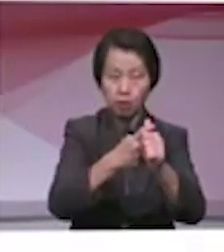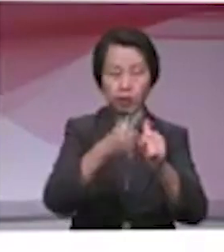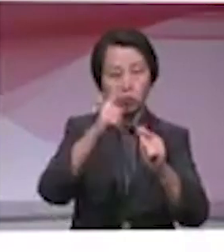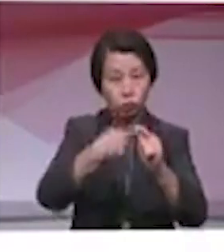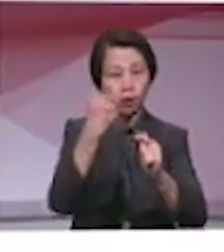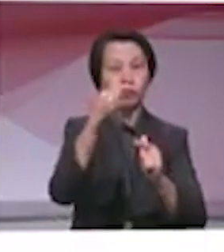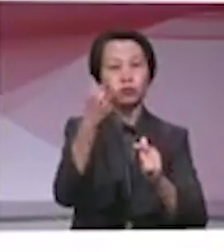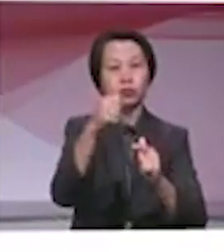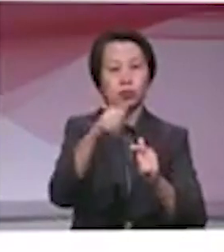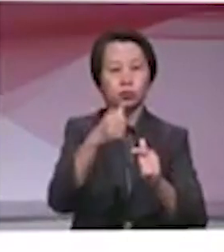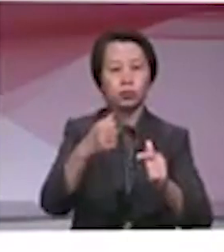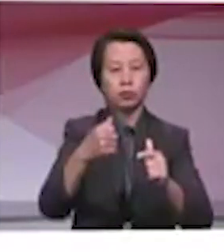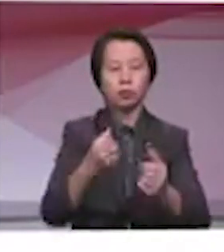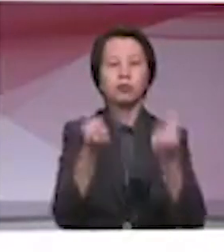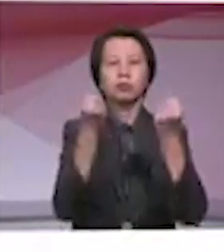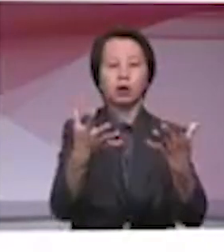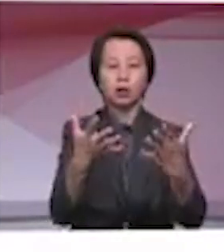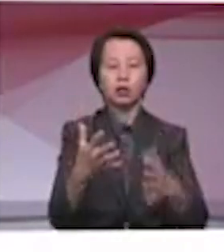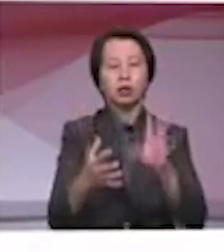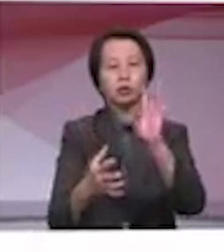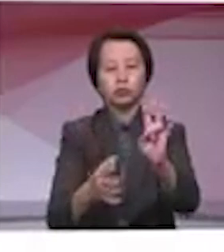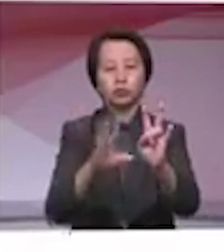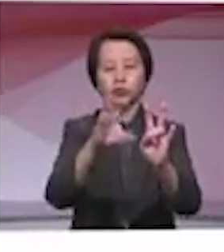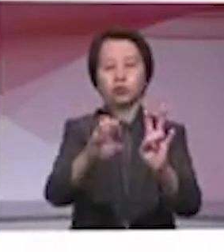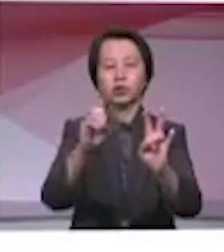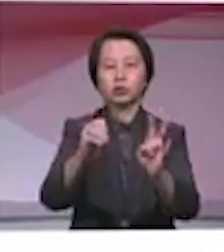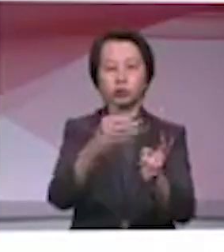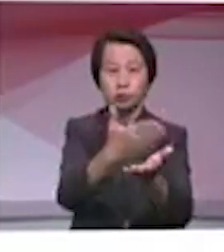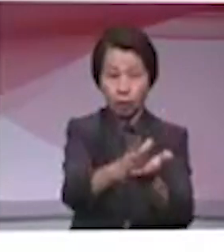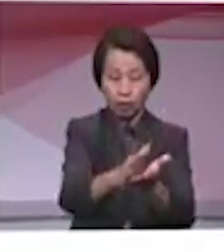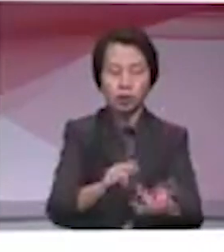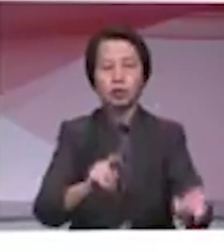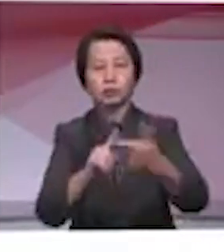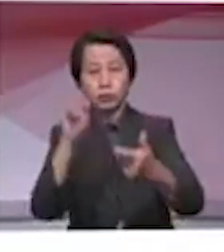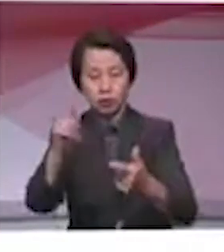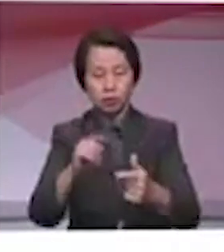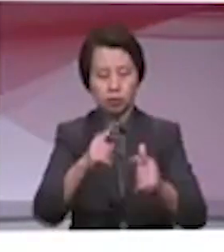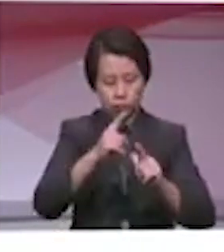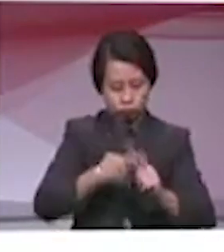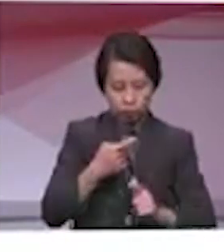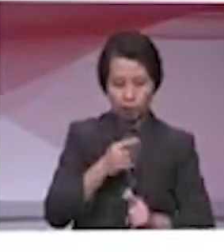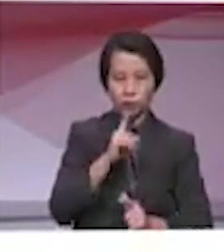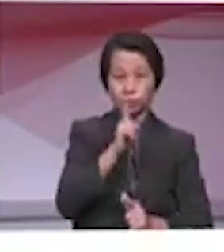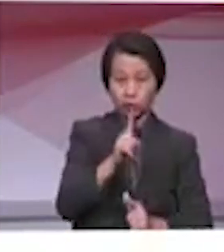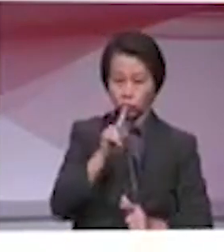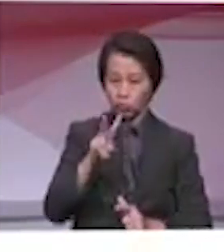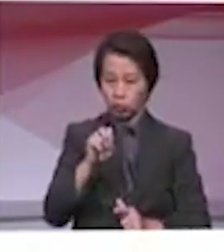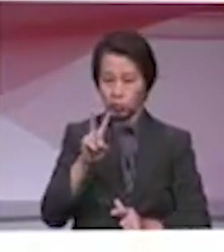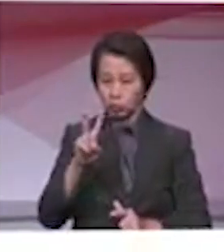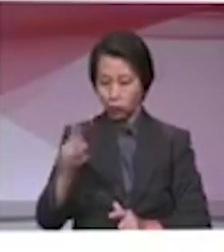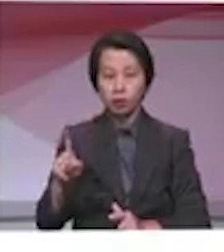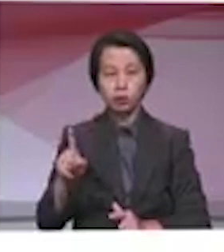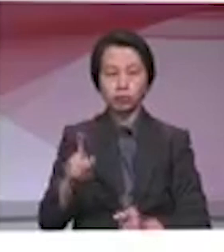bulan Oktober adalah sebanyak RM700 dan keduanya pada bulan Januari